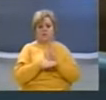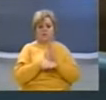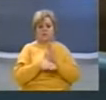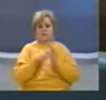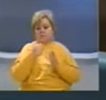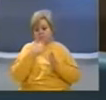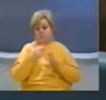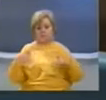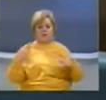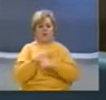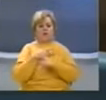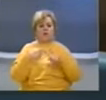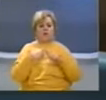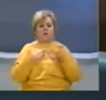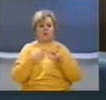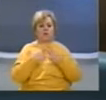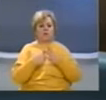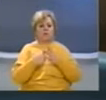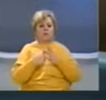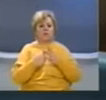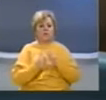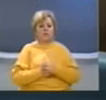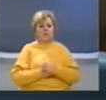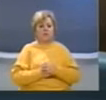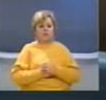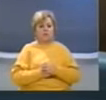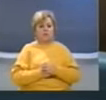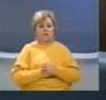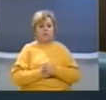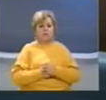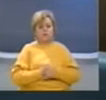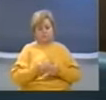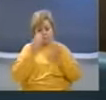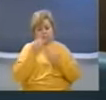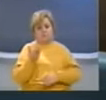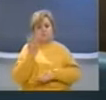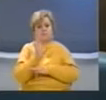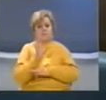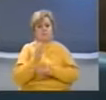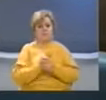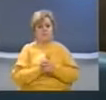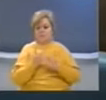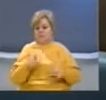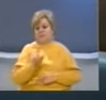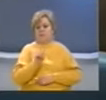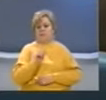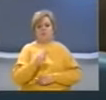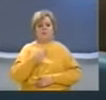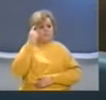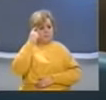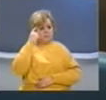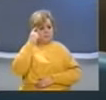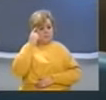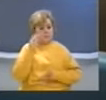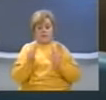bie ndesh me kushtetutën dhe ligjet në fuqi. Është në dorën tonë, nderuar deputet, që ne mos ta lejojmë këtë. Mendoj dhe uroj që